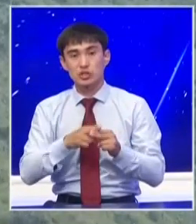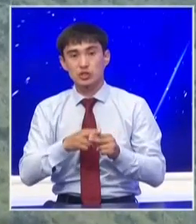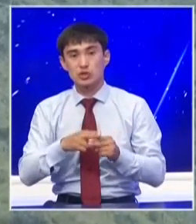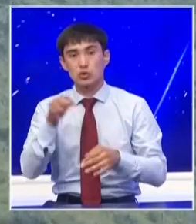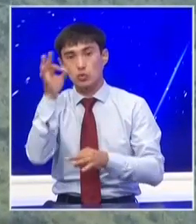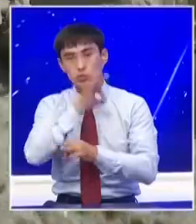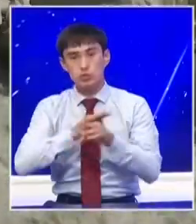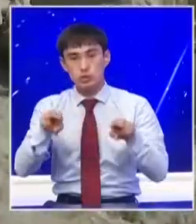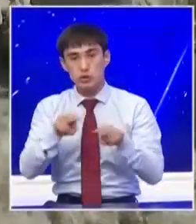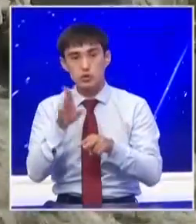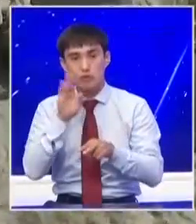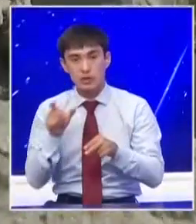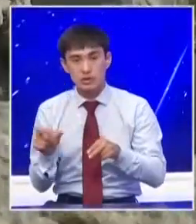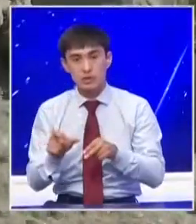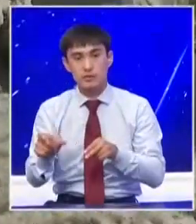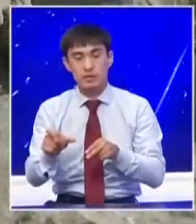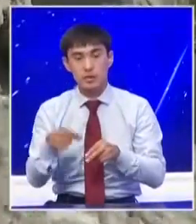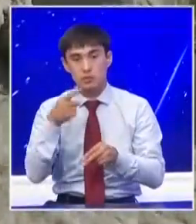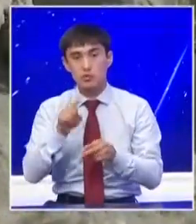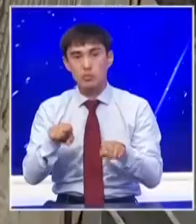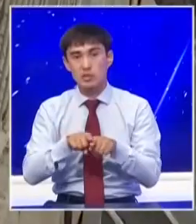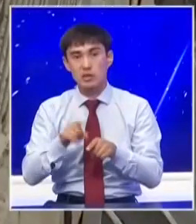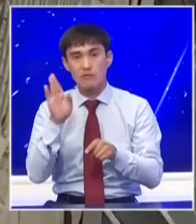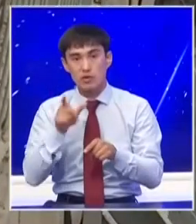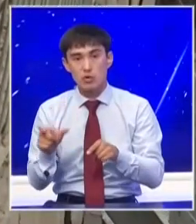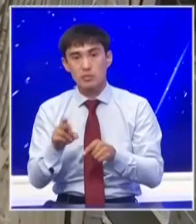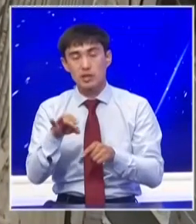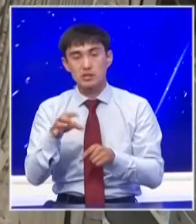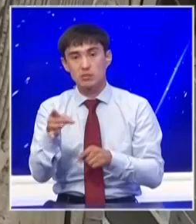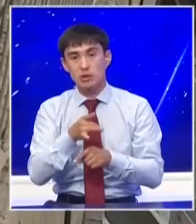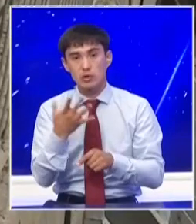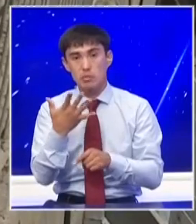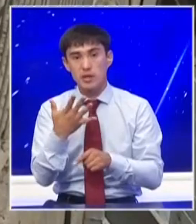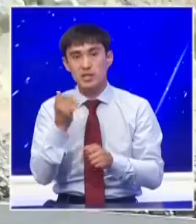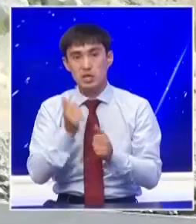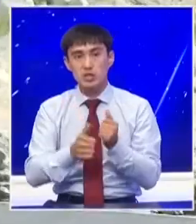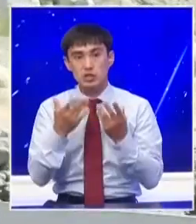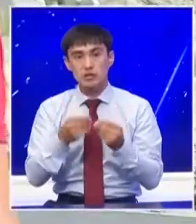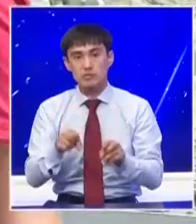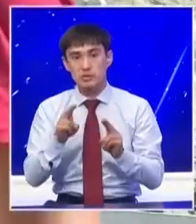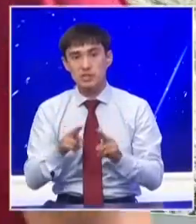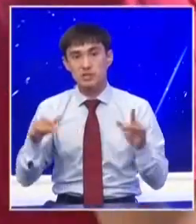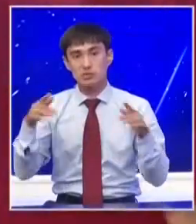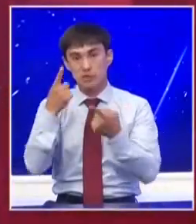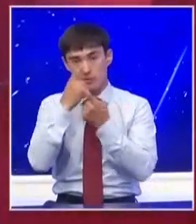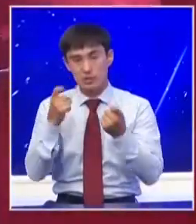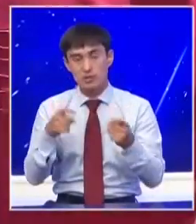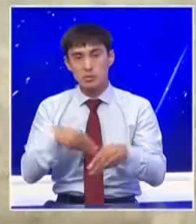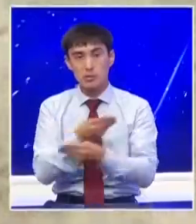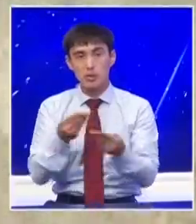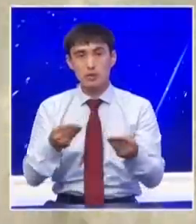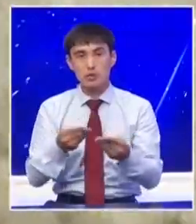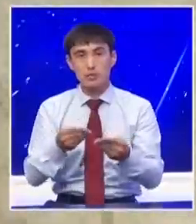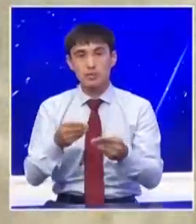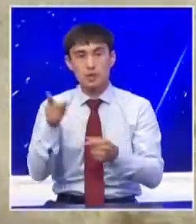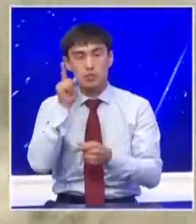чтобы вода из озера стекала в реку отметим что подобных водоемов в талгарском районе 5 ежедневно специалисты собирают информацию и передают